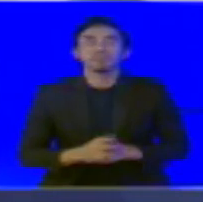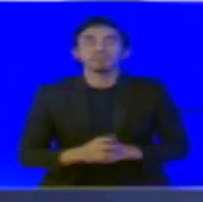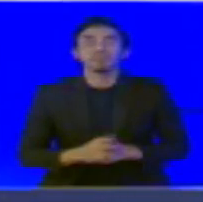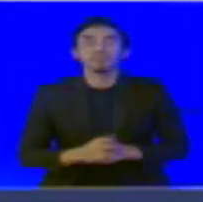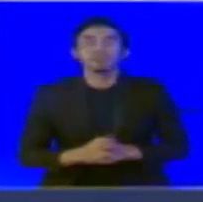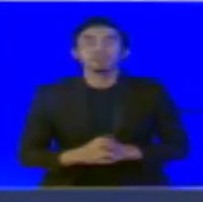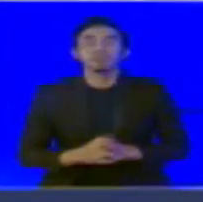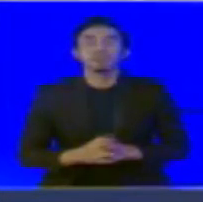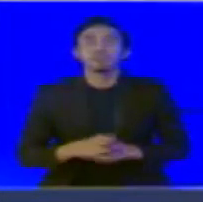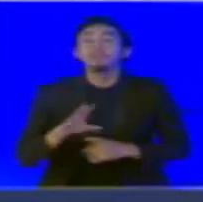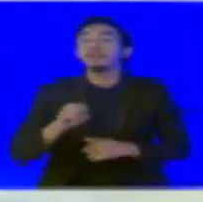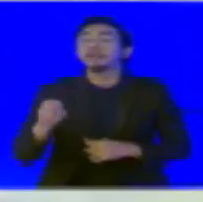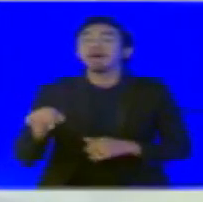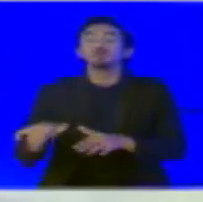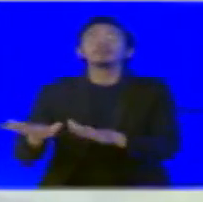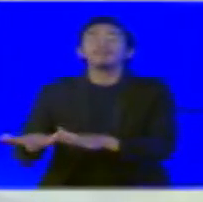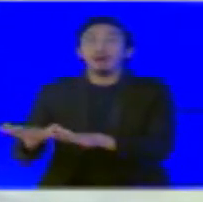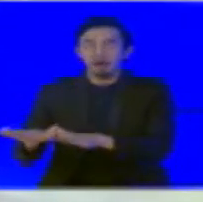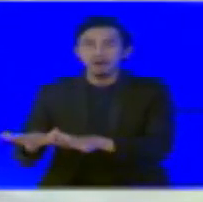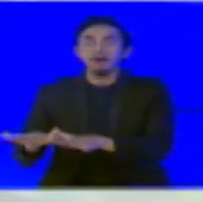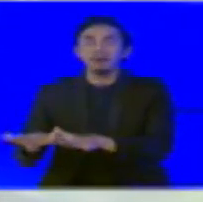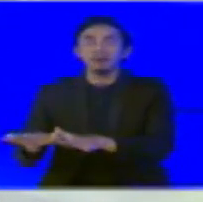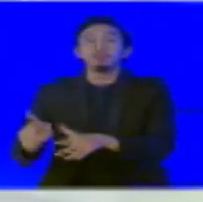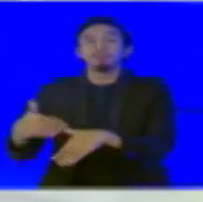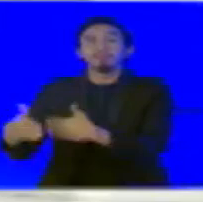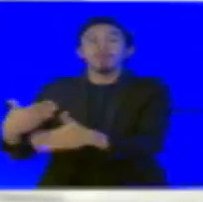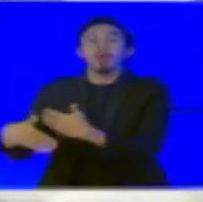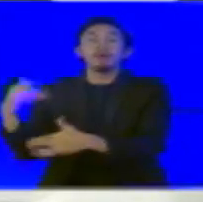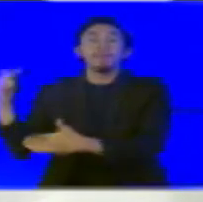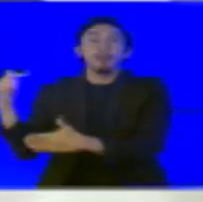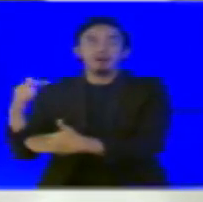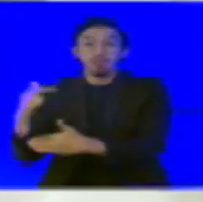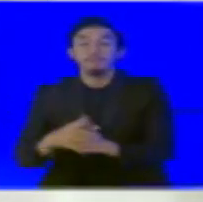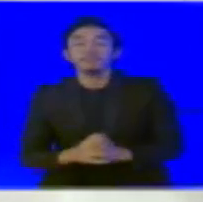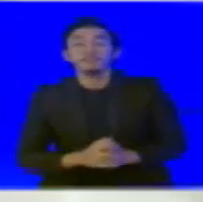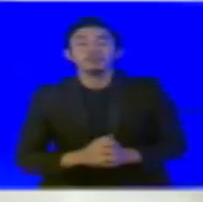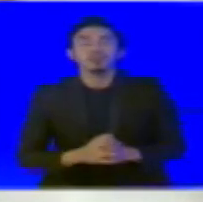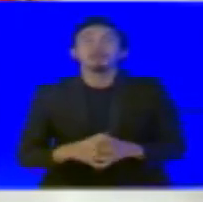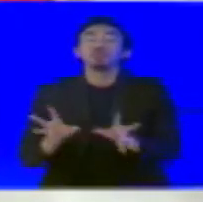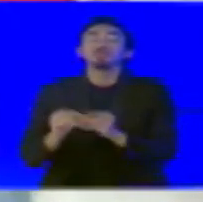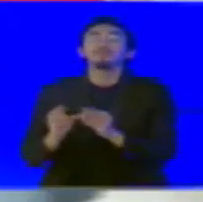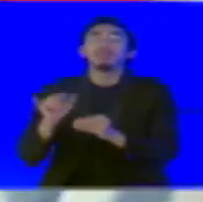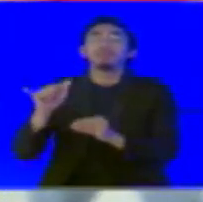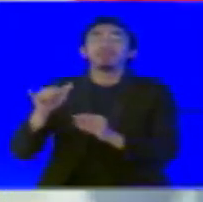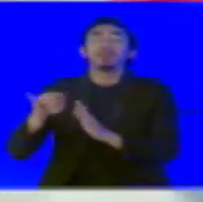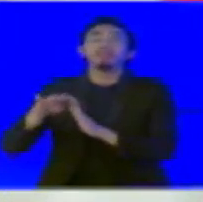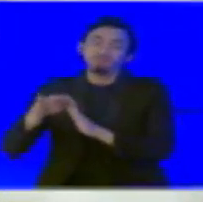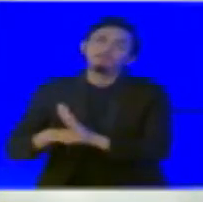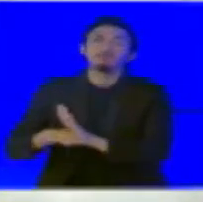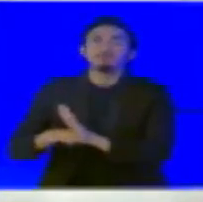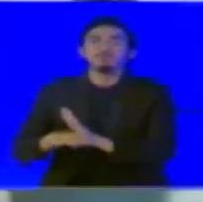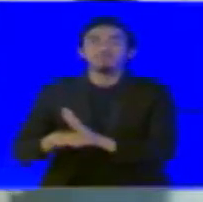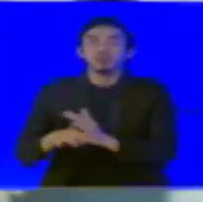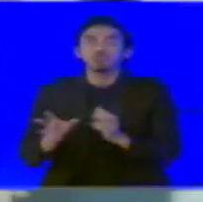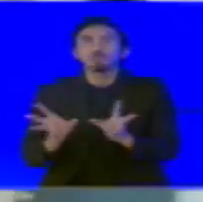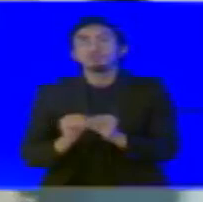sementara dari T2. Pihak pengelola Bandara Juanda juga mengurangi jam operasional bandara. Mulai Rabu ini, jam operasional Bandara Juanda